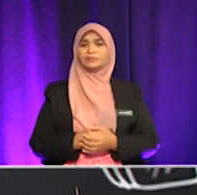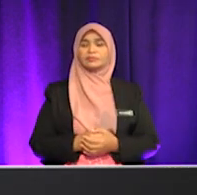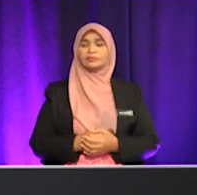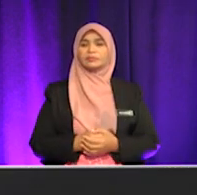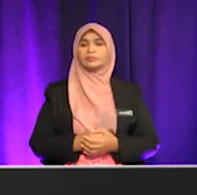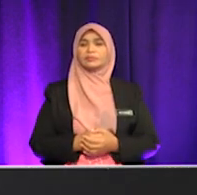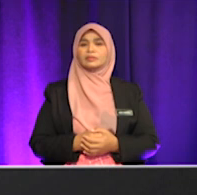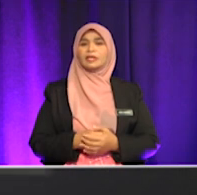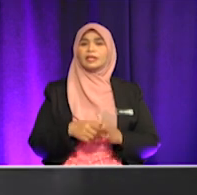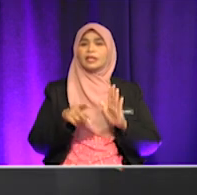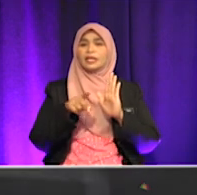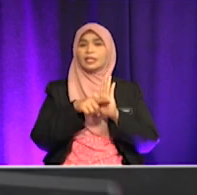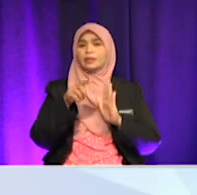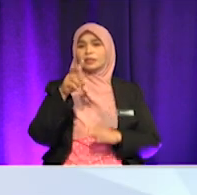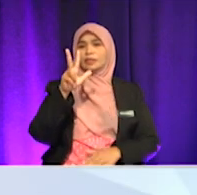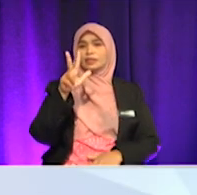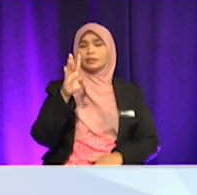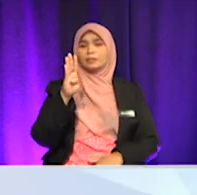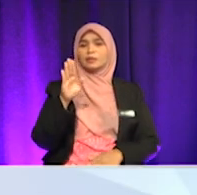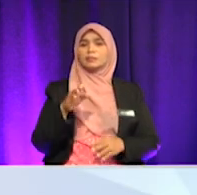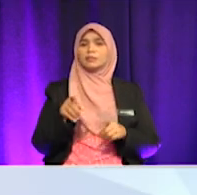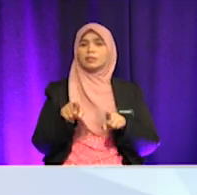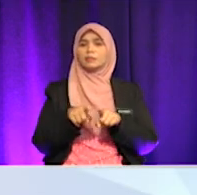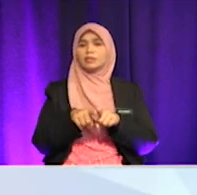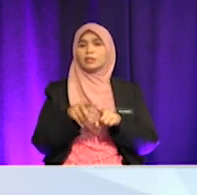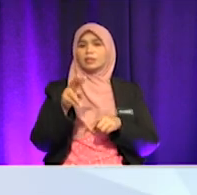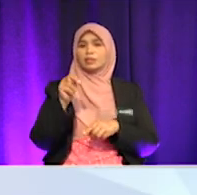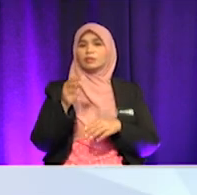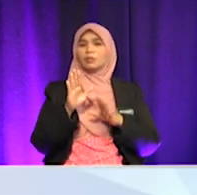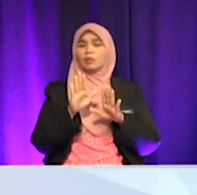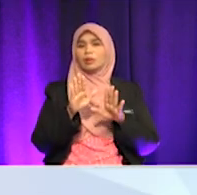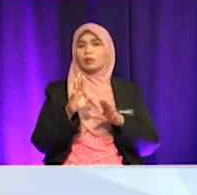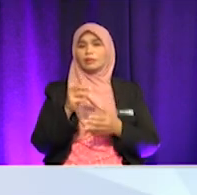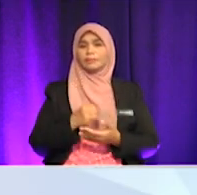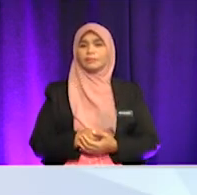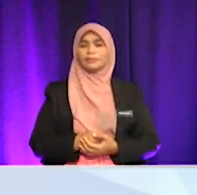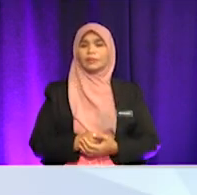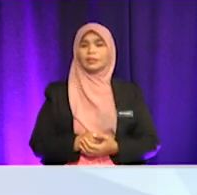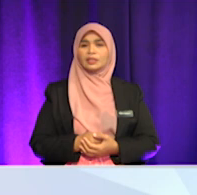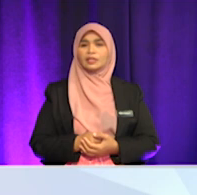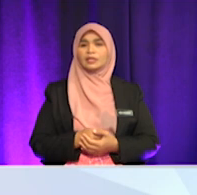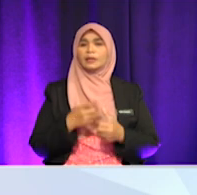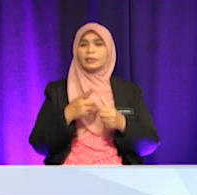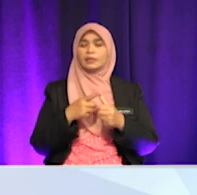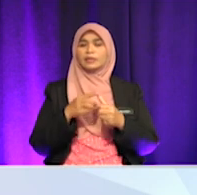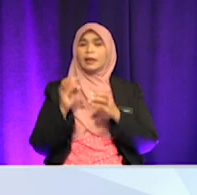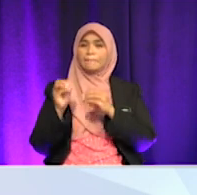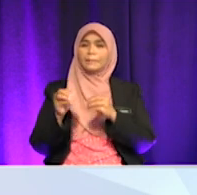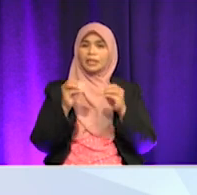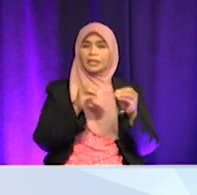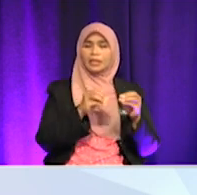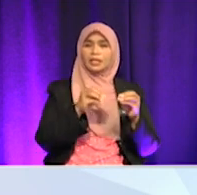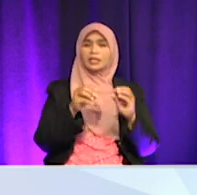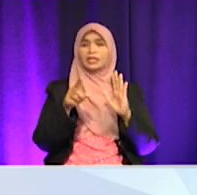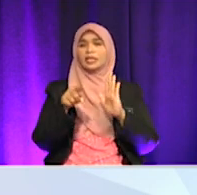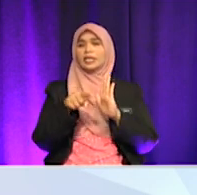negatif 3T bersamaan dengan M tolak N. Okey, langkah pertama kita pindahkan dulu negatif 3 ke